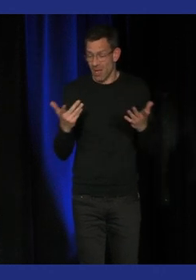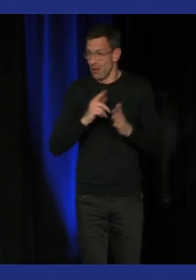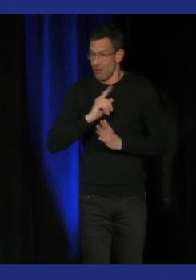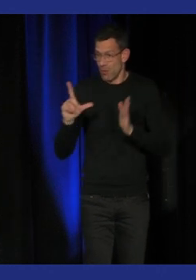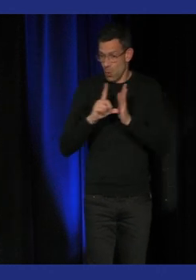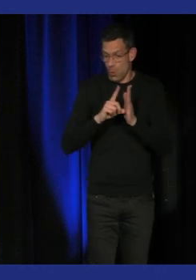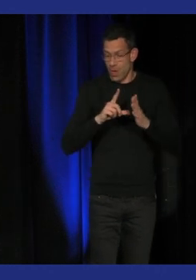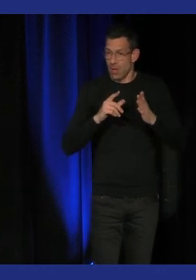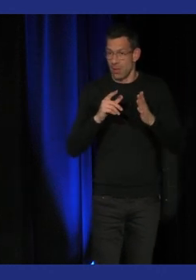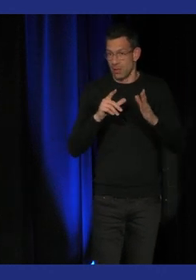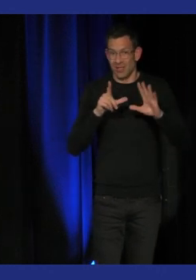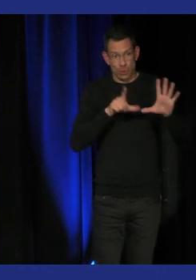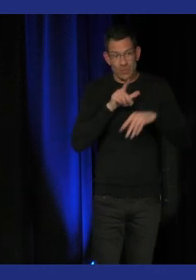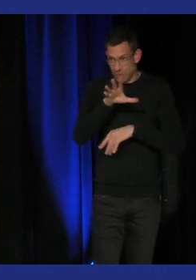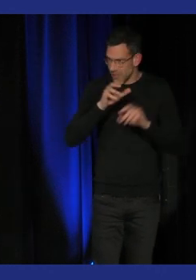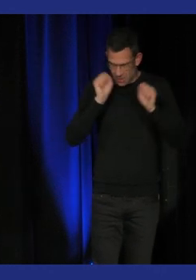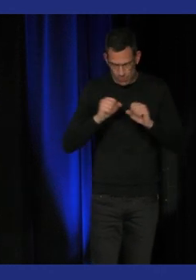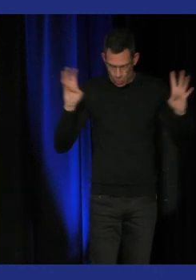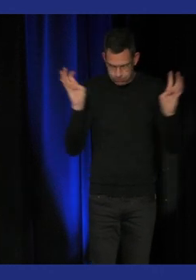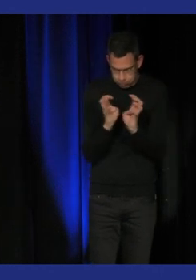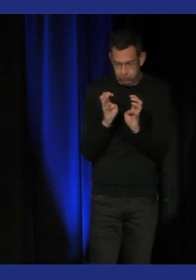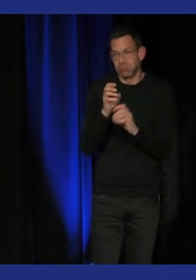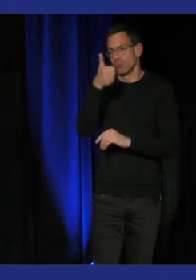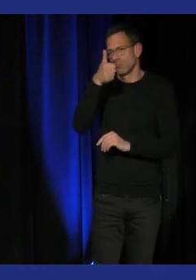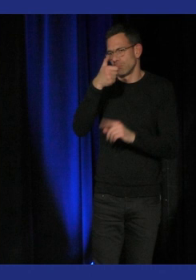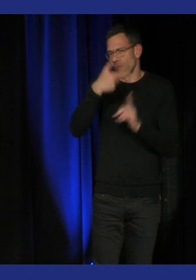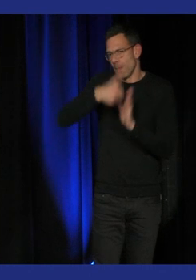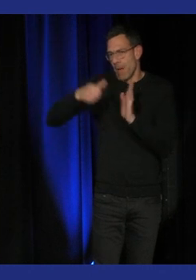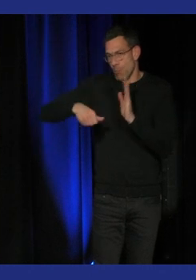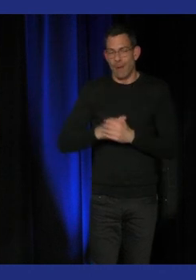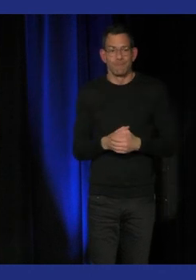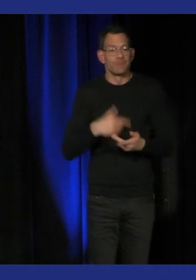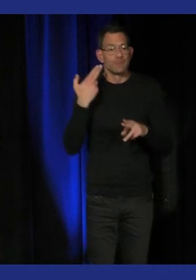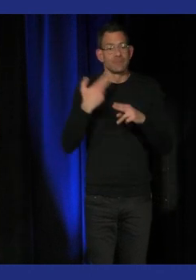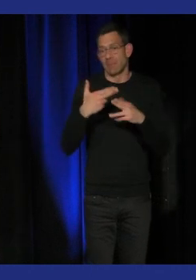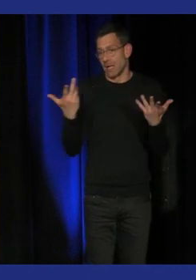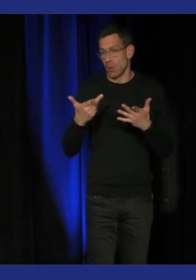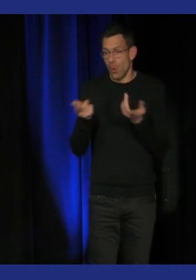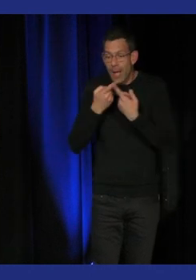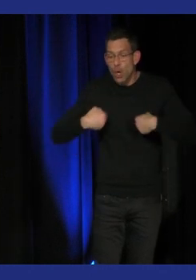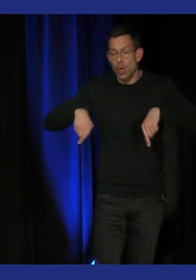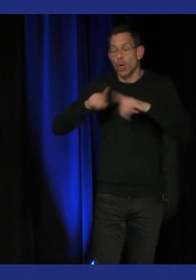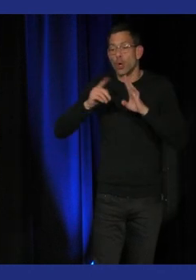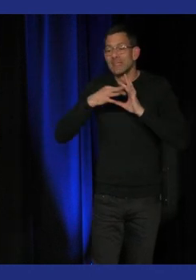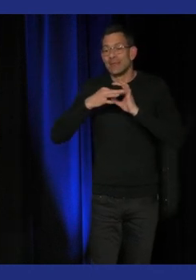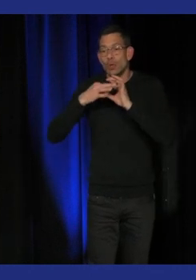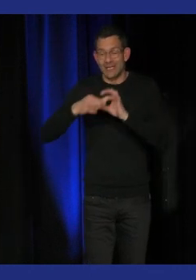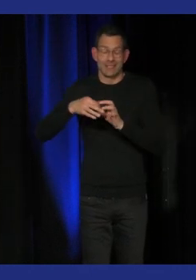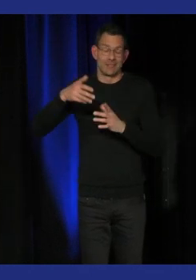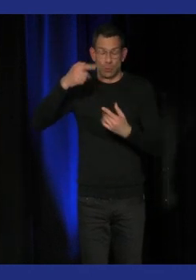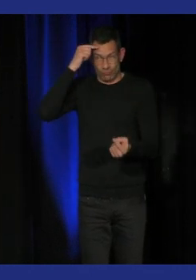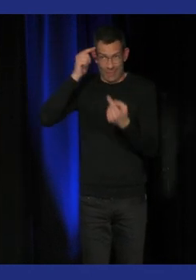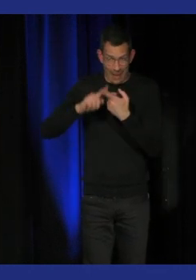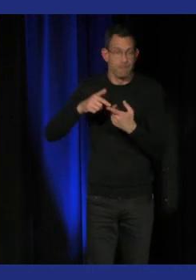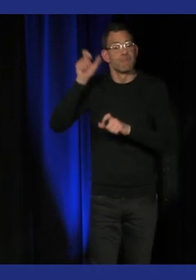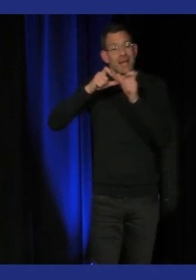une instance dans laquelle se réunir une fois par mois. Cette instance, ça s'appelait le comité de liaison pour les transports des handicapés. Donc